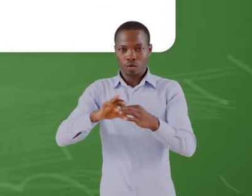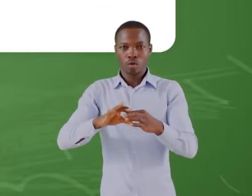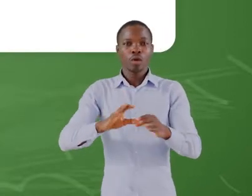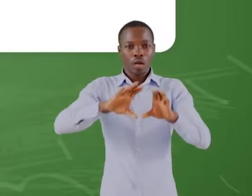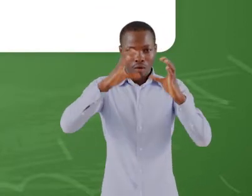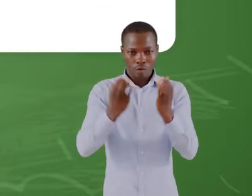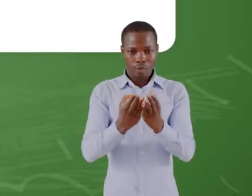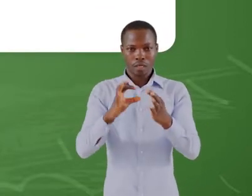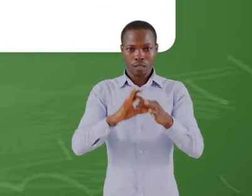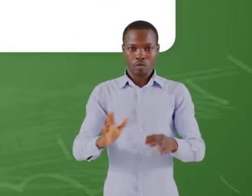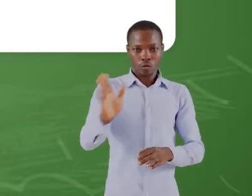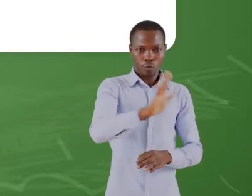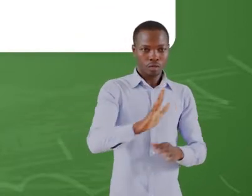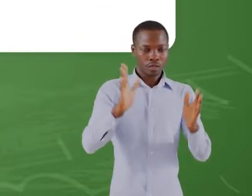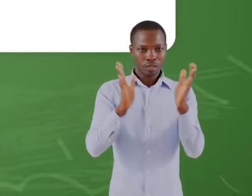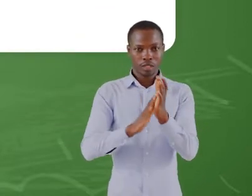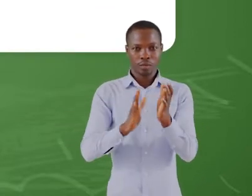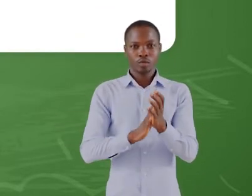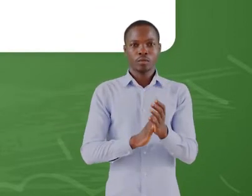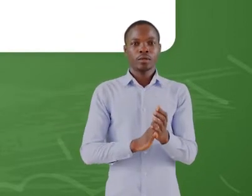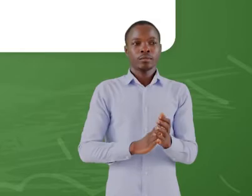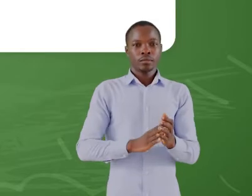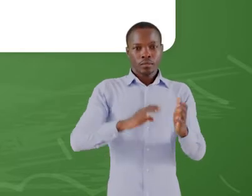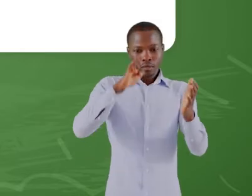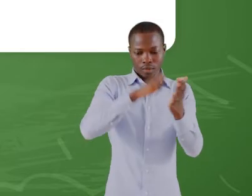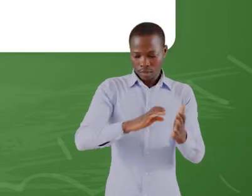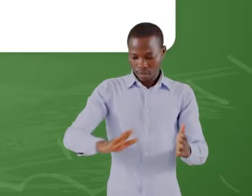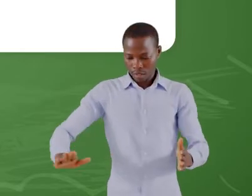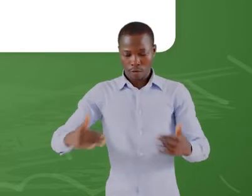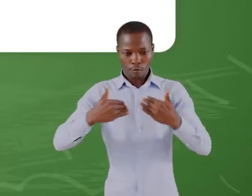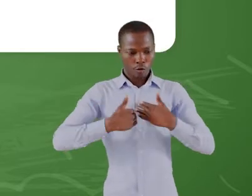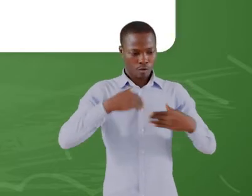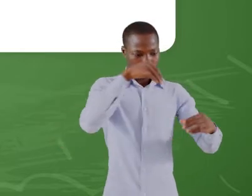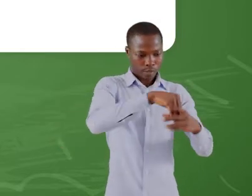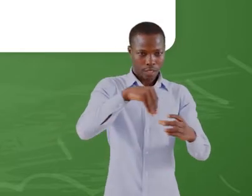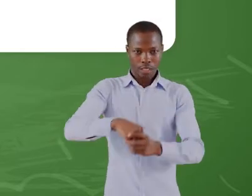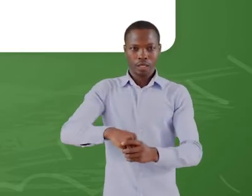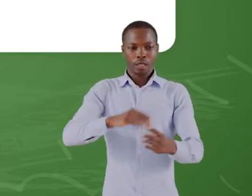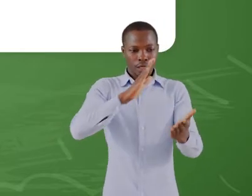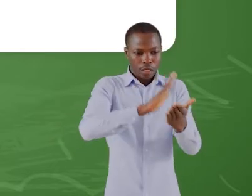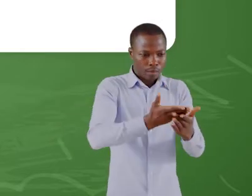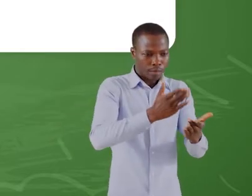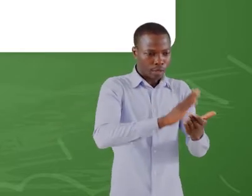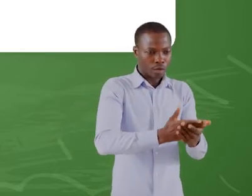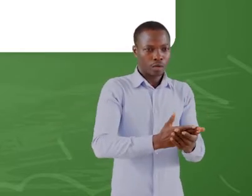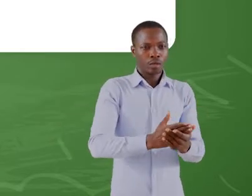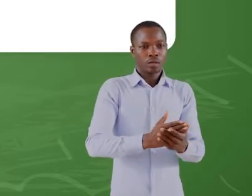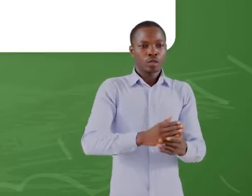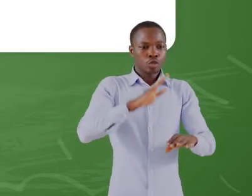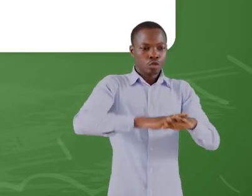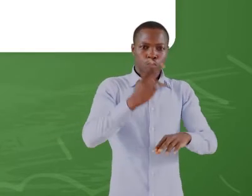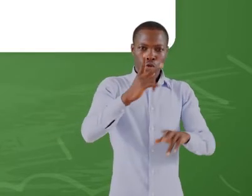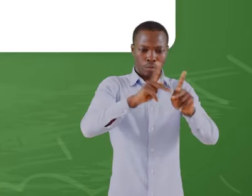la coopérative de votre établissement, les élèves ont planté du manioc sur